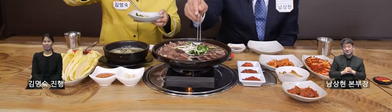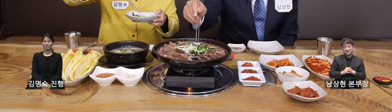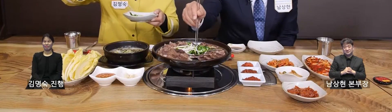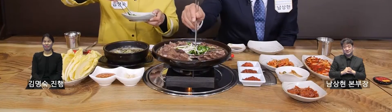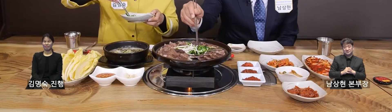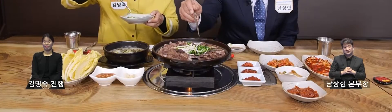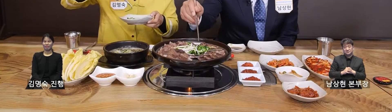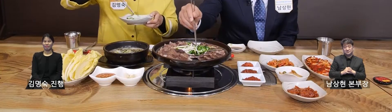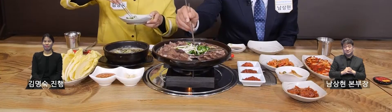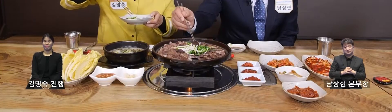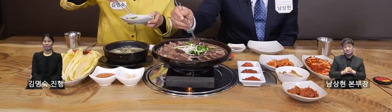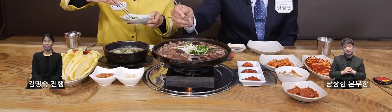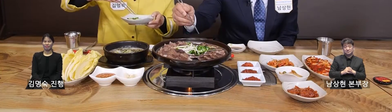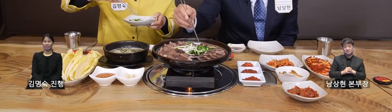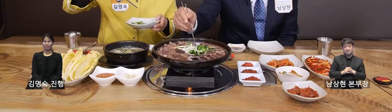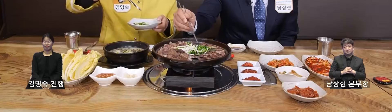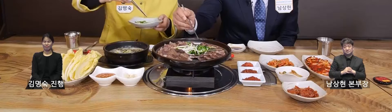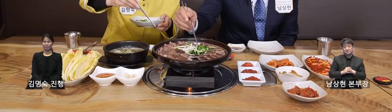자,